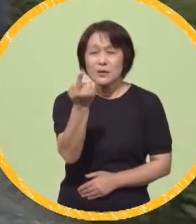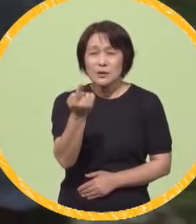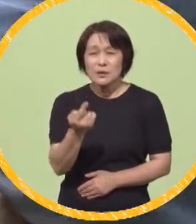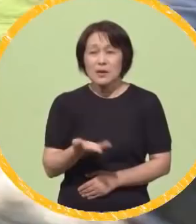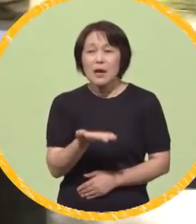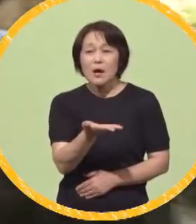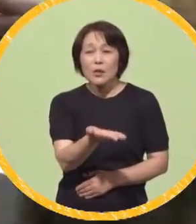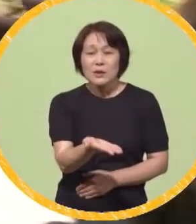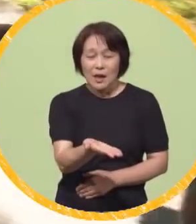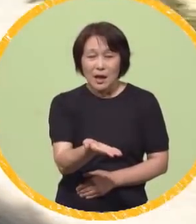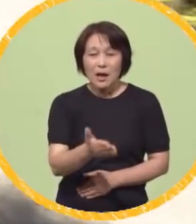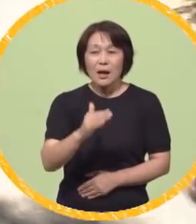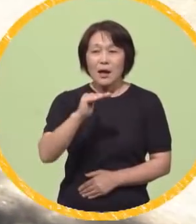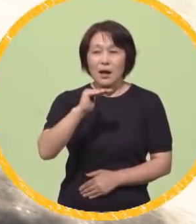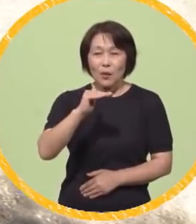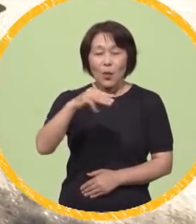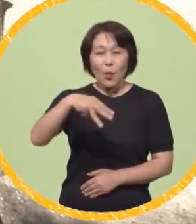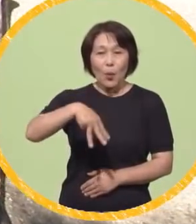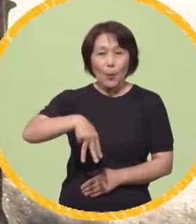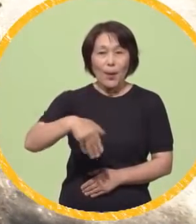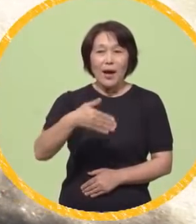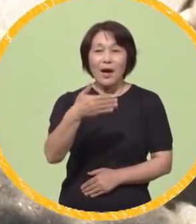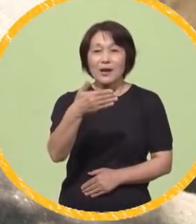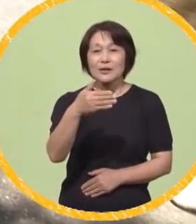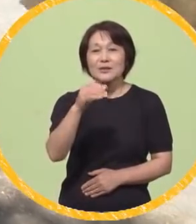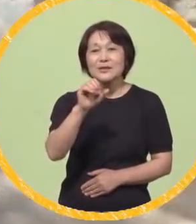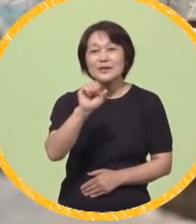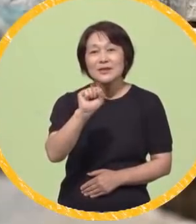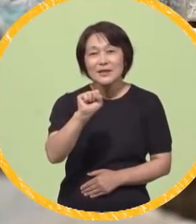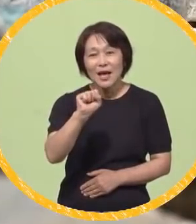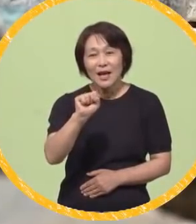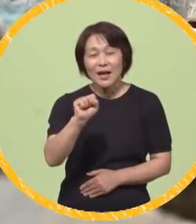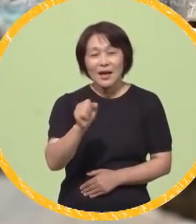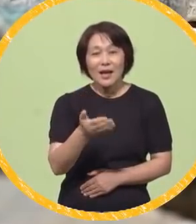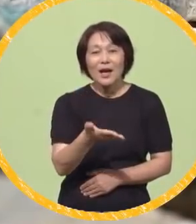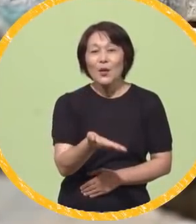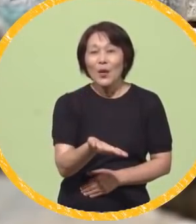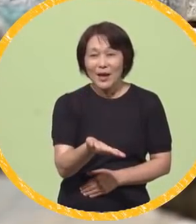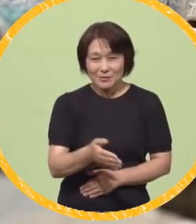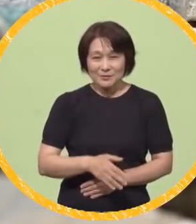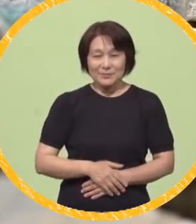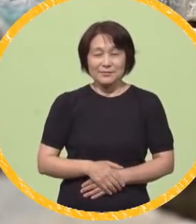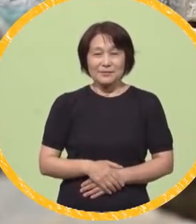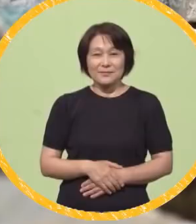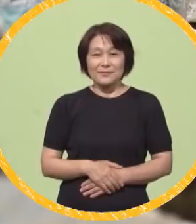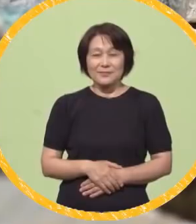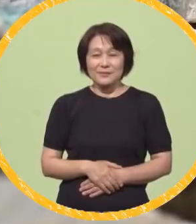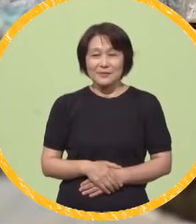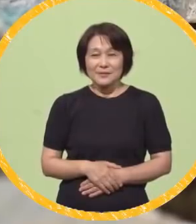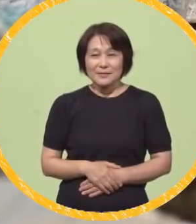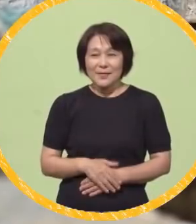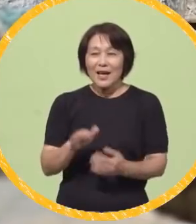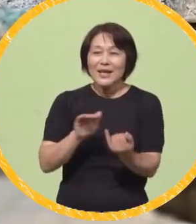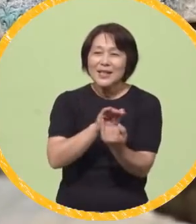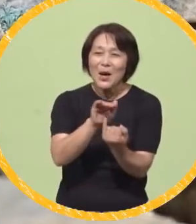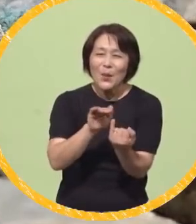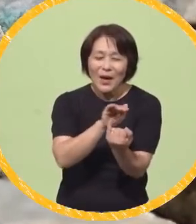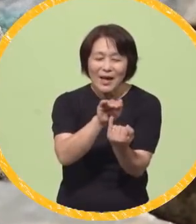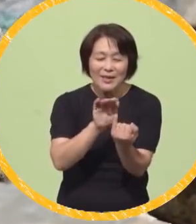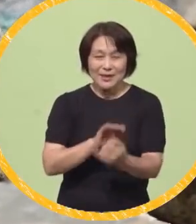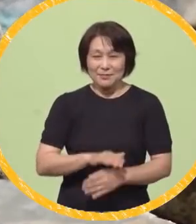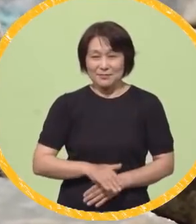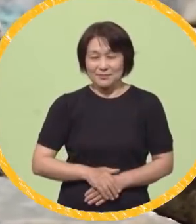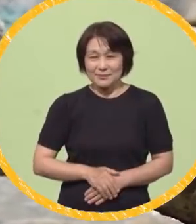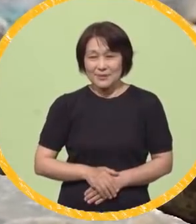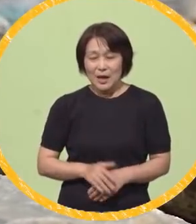ちらの小松草、どうぞ。 いた、これが小松草ですか？ そうですね。 かわいい、